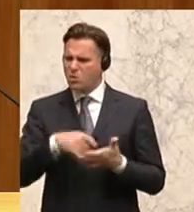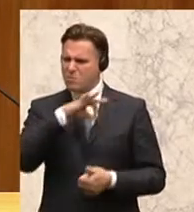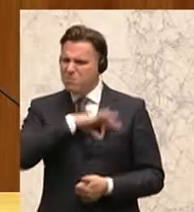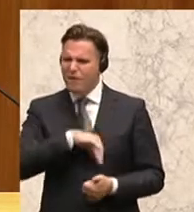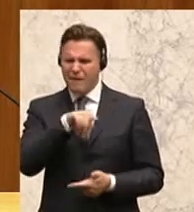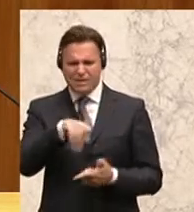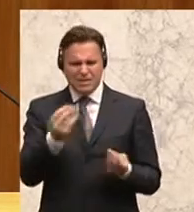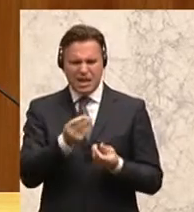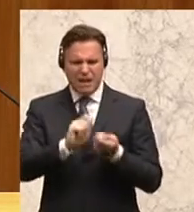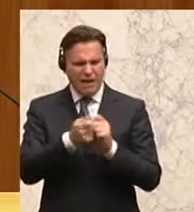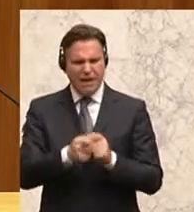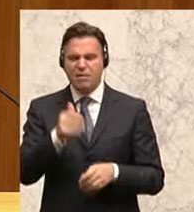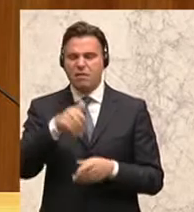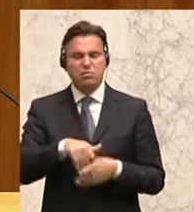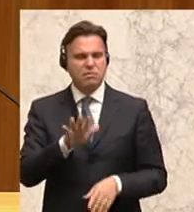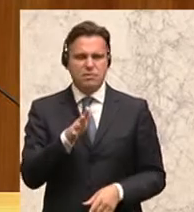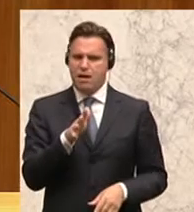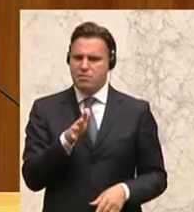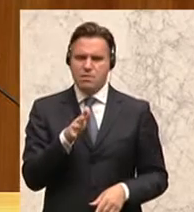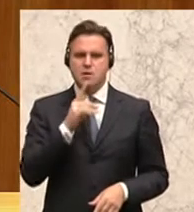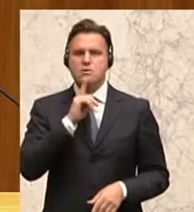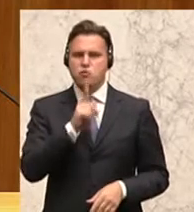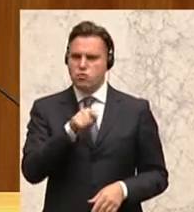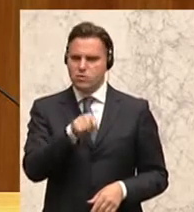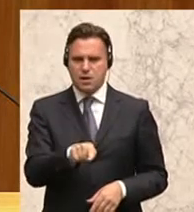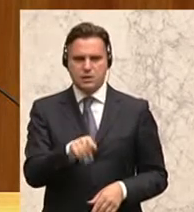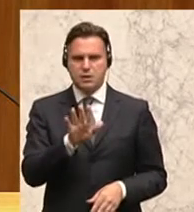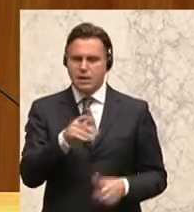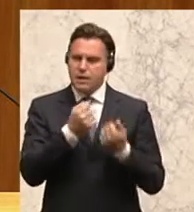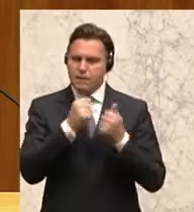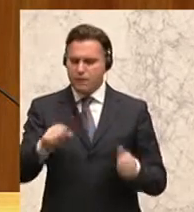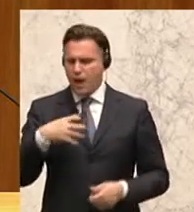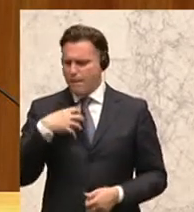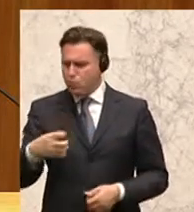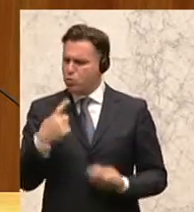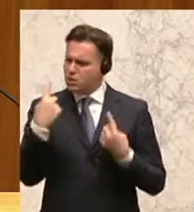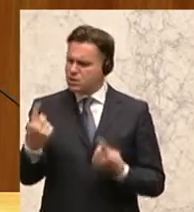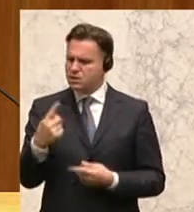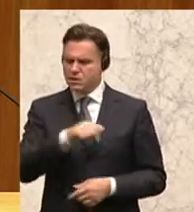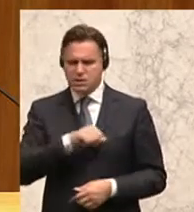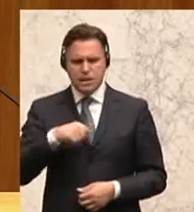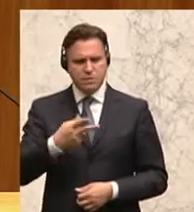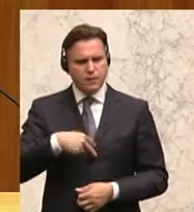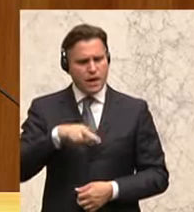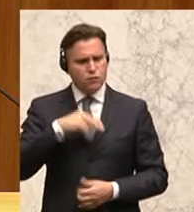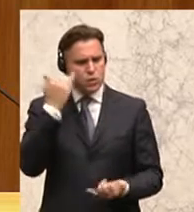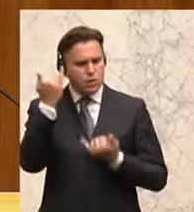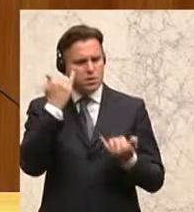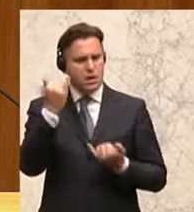dass tatsächlich es möglich gemacht werden soll, freie Bürger mit Selbstverantwortung, mit Eigenständigkeit,